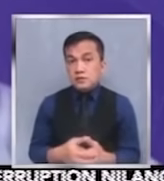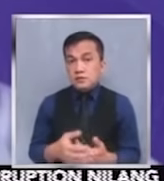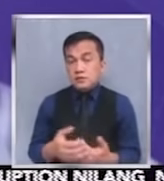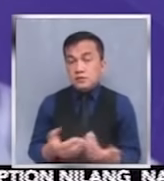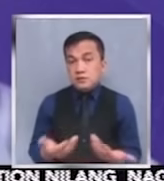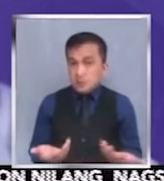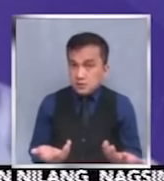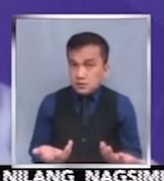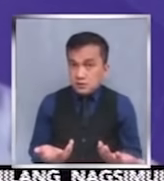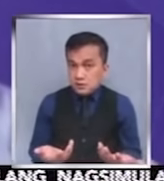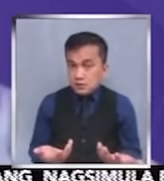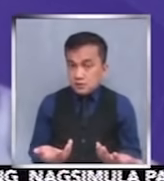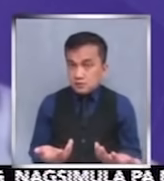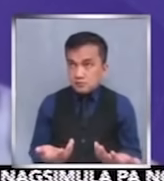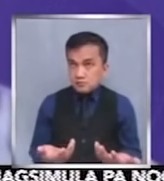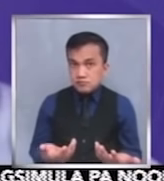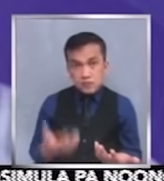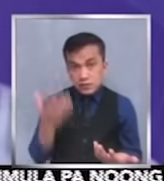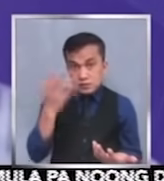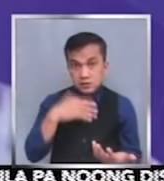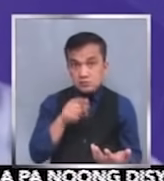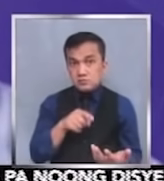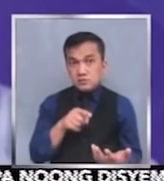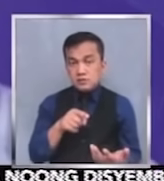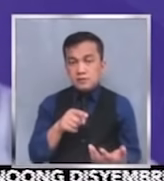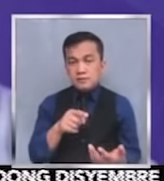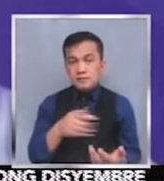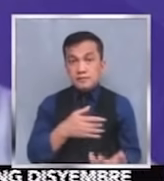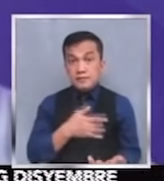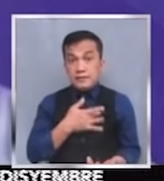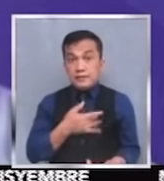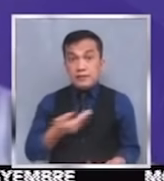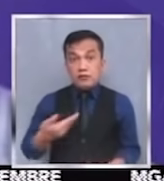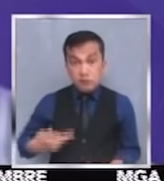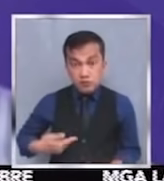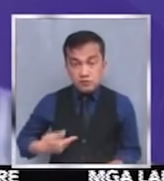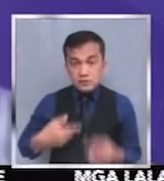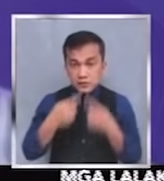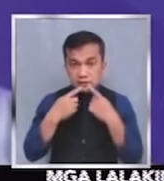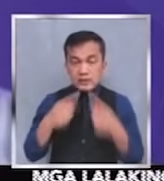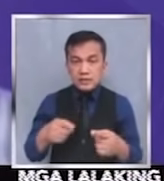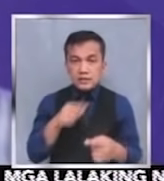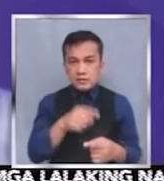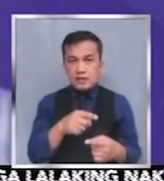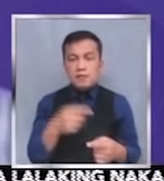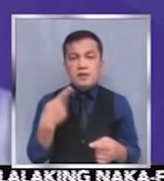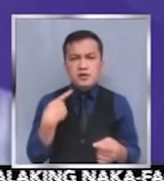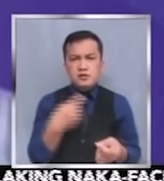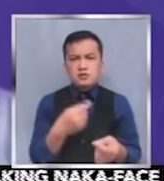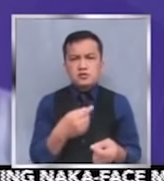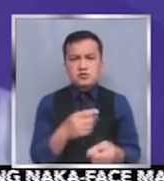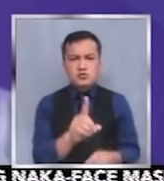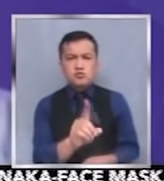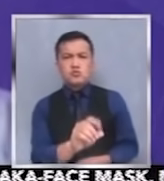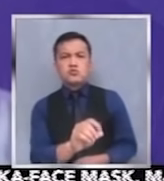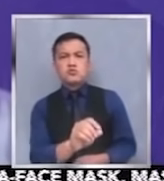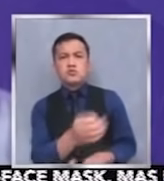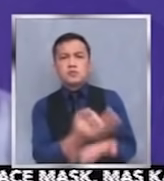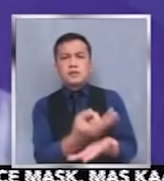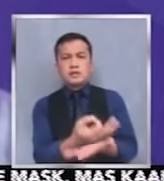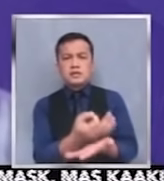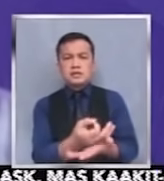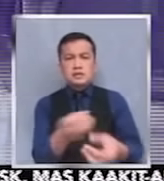at ang maganda pa doon, palagay ko ay nadeklara, no, na may ganitong halaga na napunta sa kanyang poder na